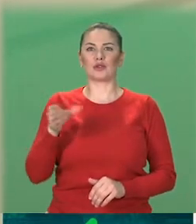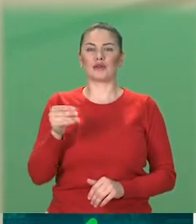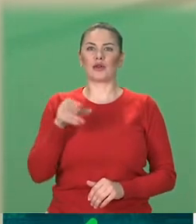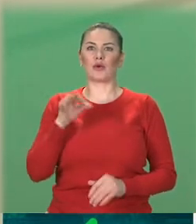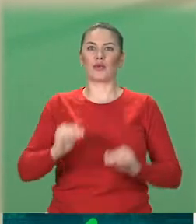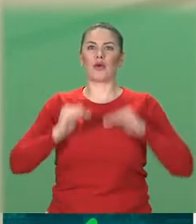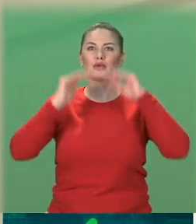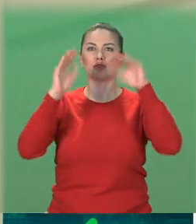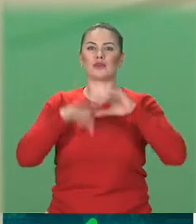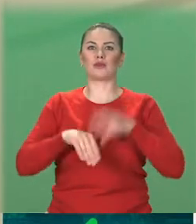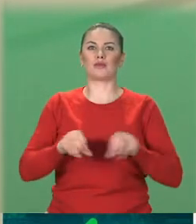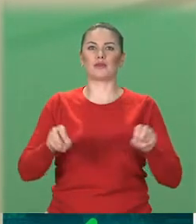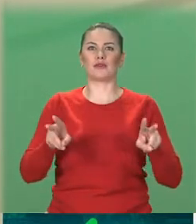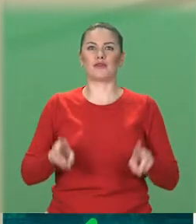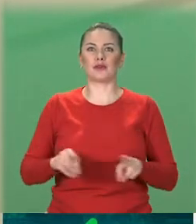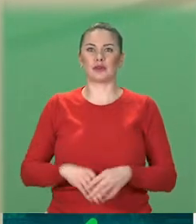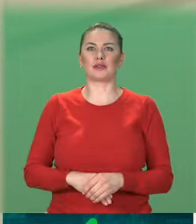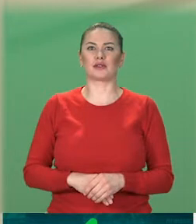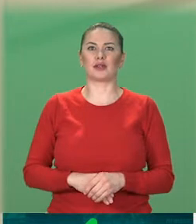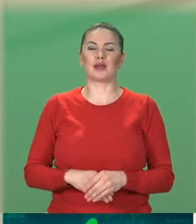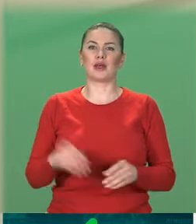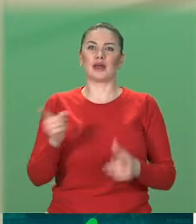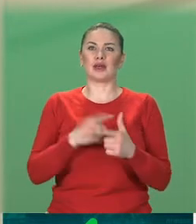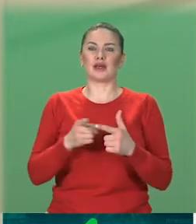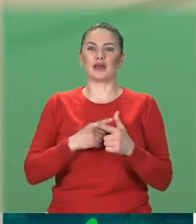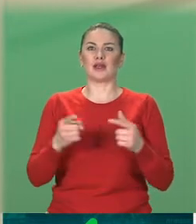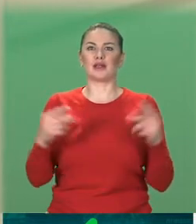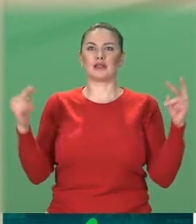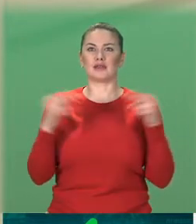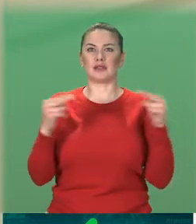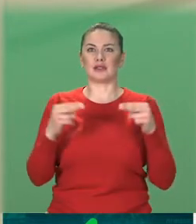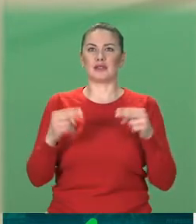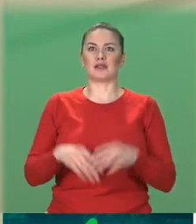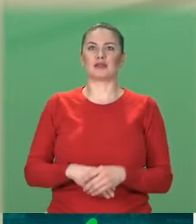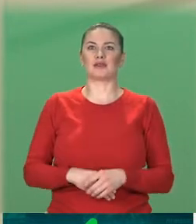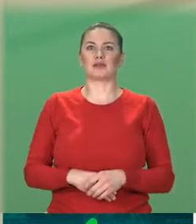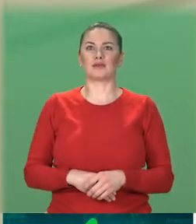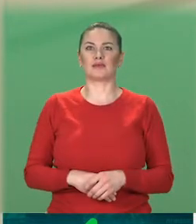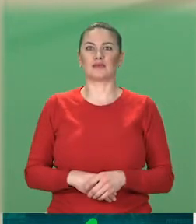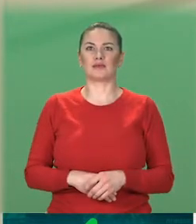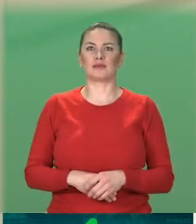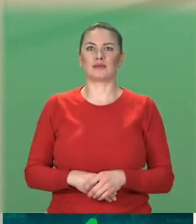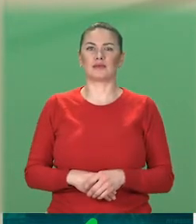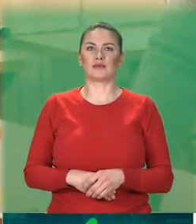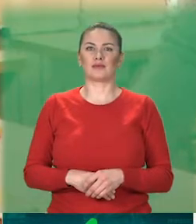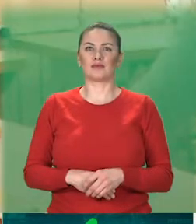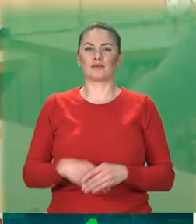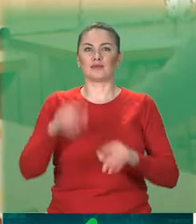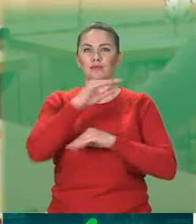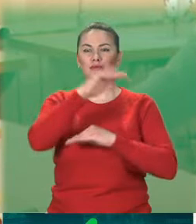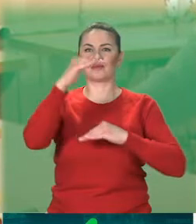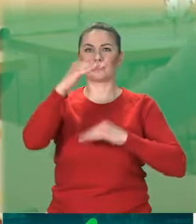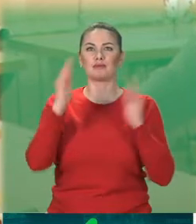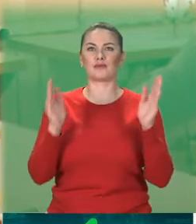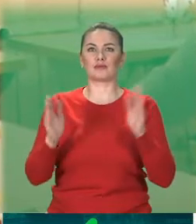повышении квалификации. Если это основная программа, то это свидетельство о получении профессии, специальности, должности рабочего служащего.